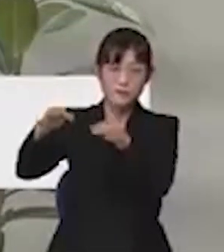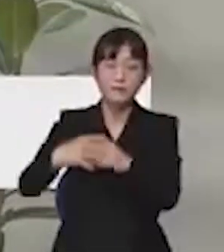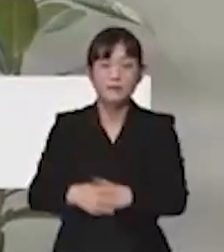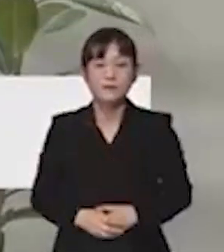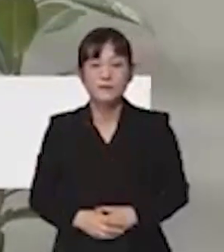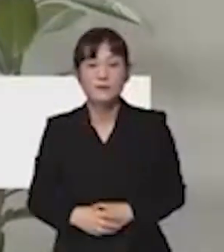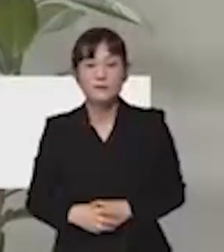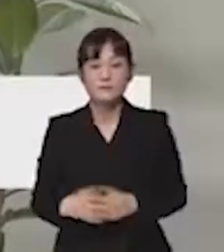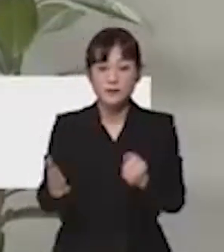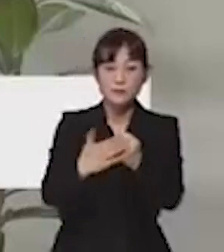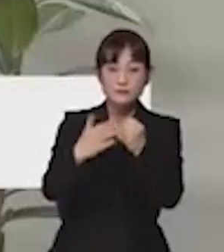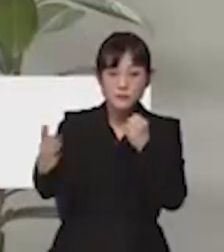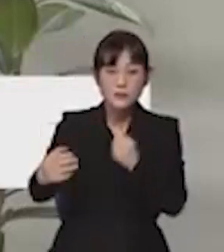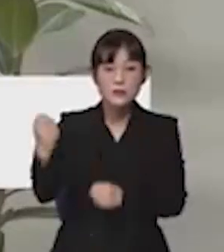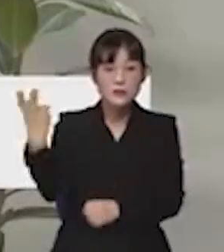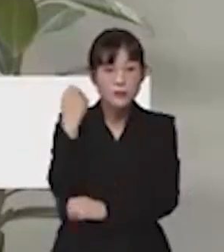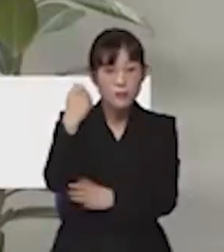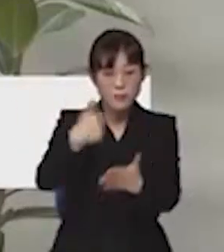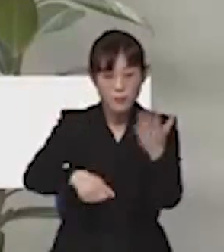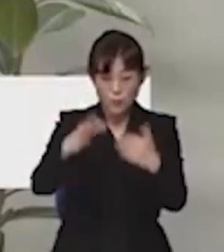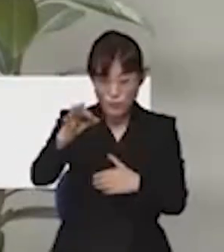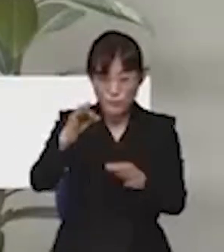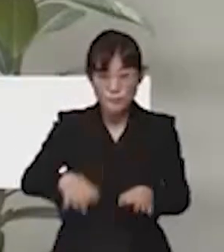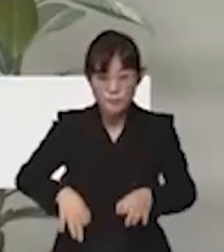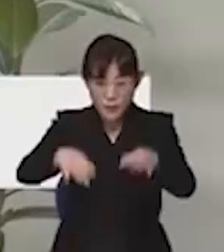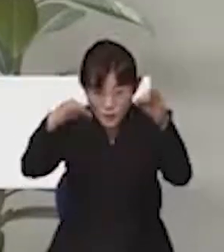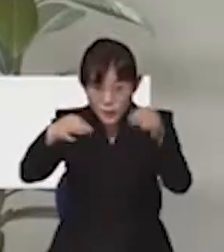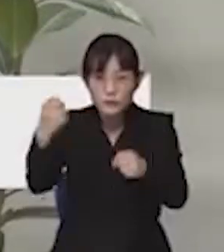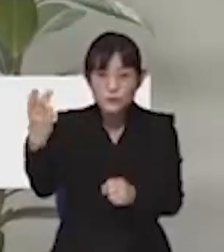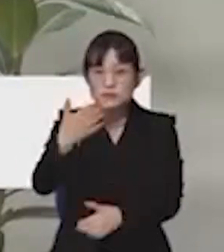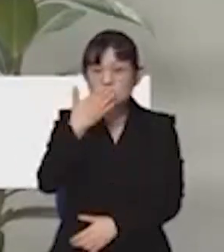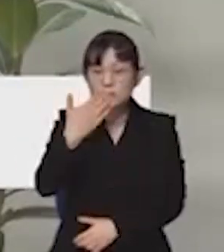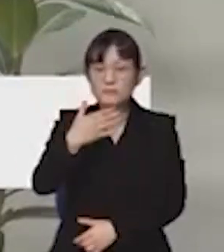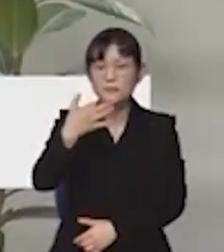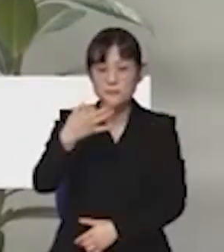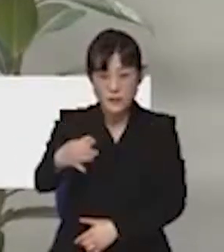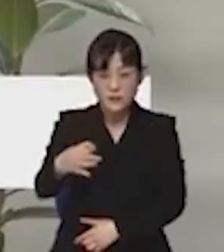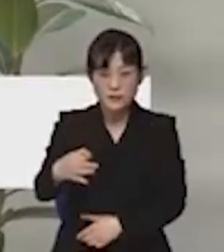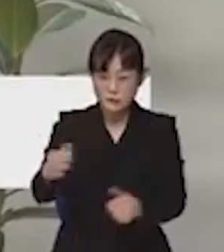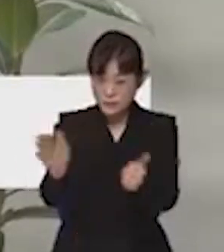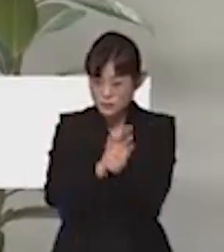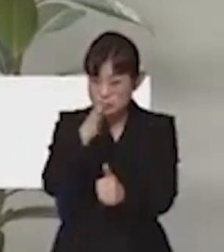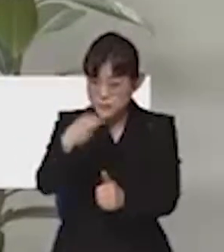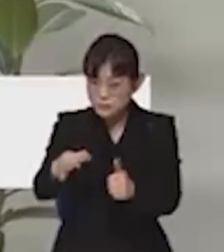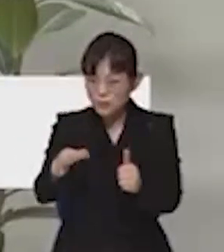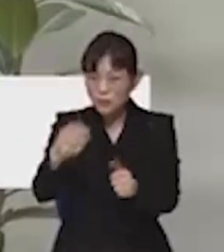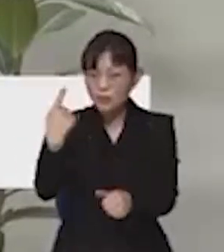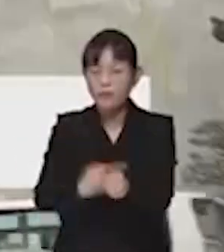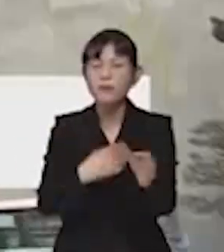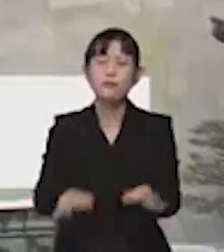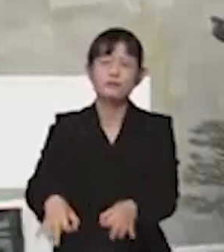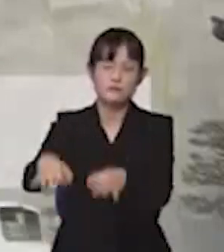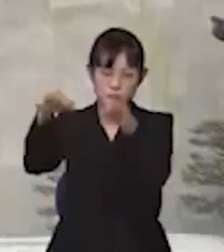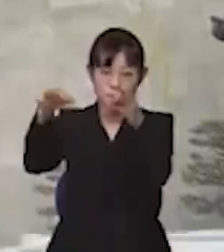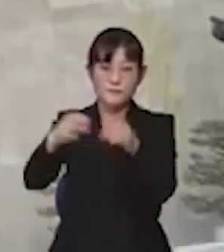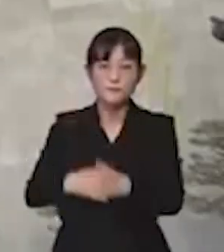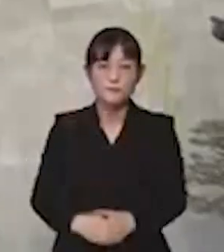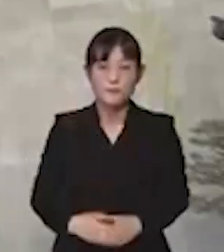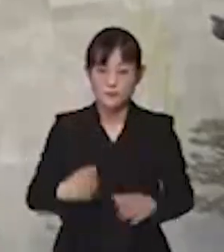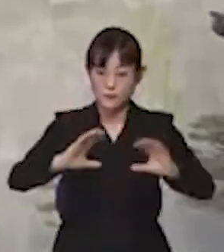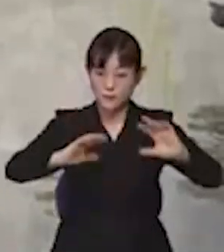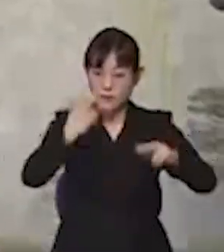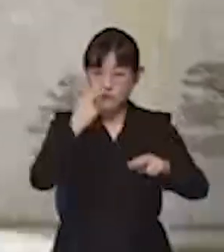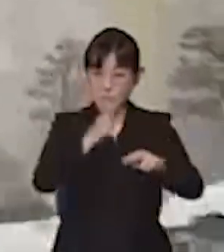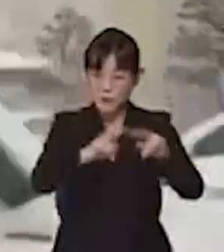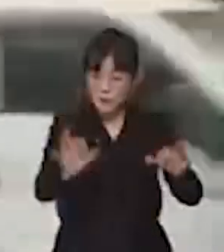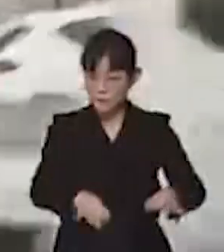이런 의해서 다시 재료비 인상이 이어지는데 이게 다시 식비라도 이어지고 있습니다 유가가